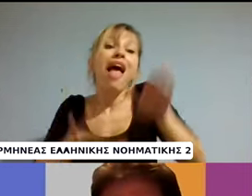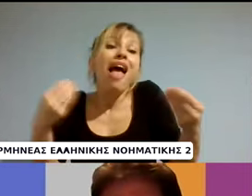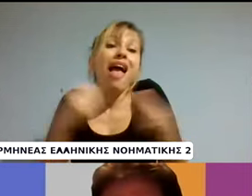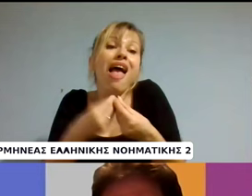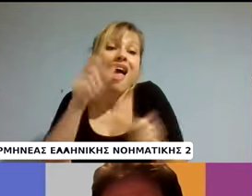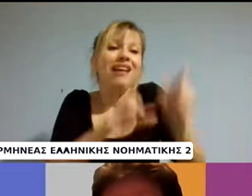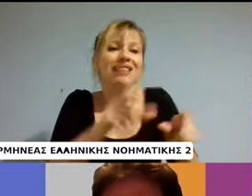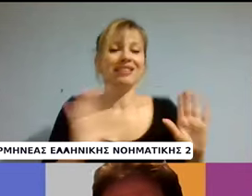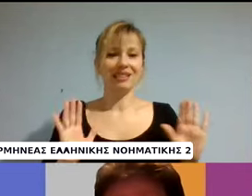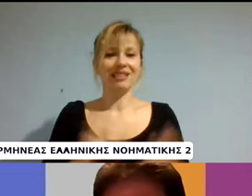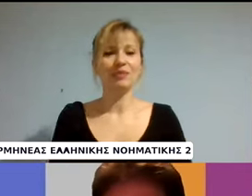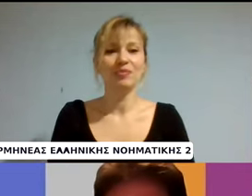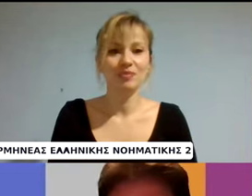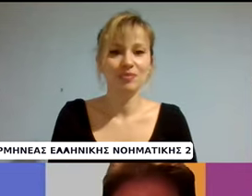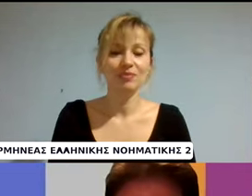Ωραία.